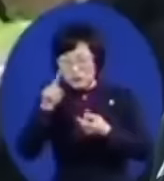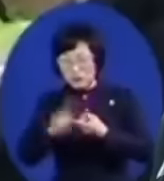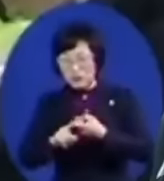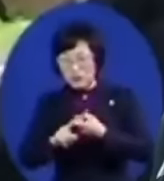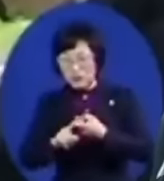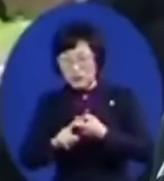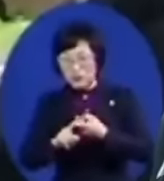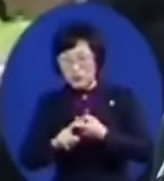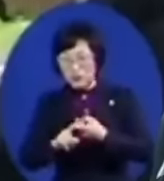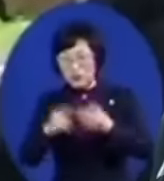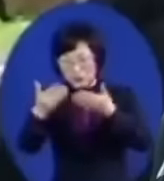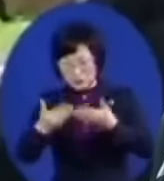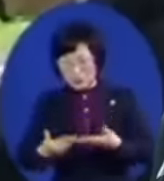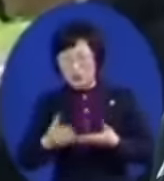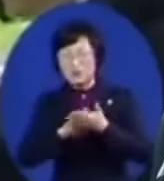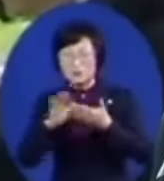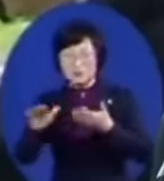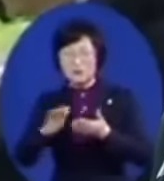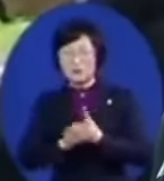받아들이는 것이다.